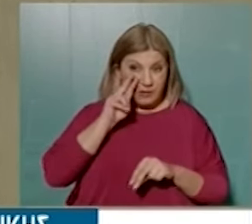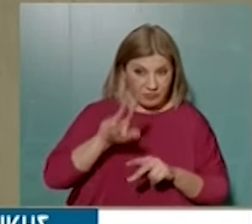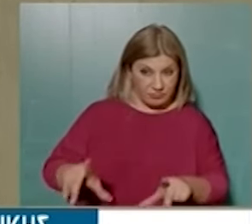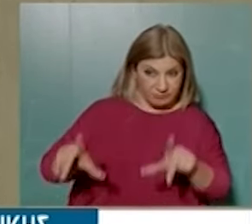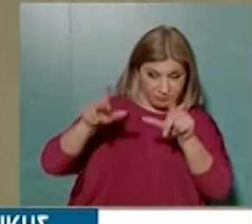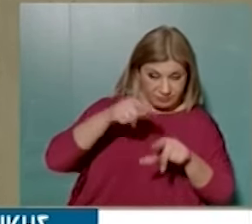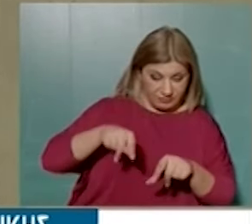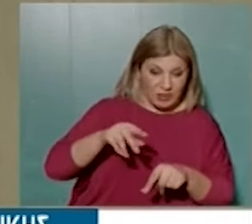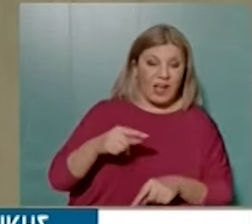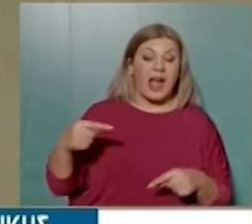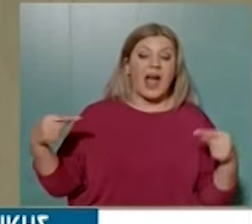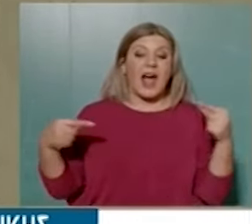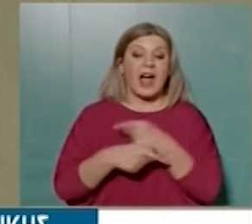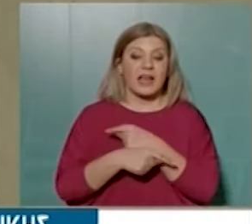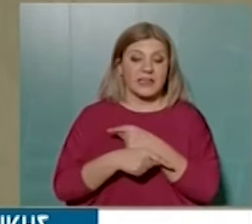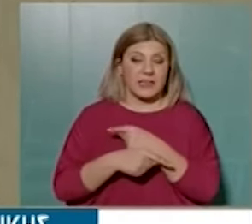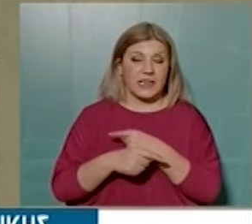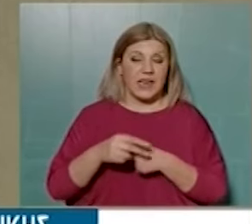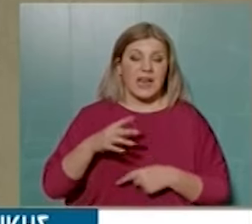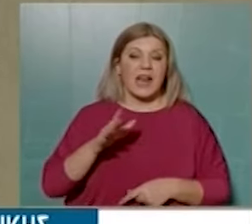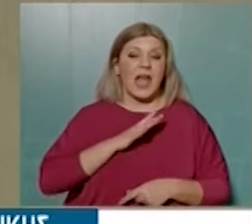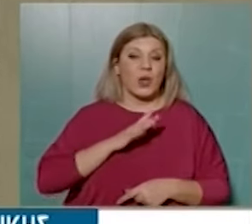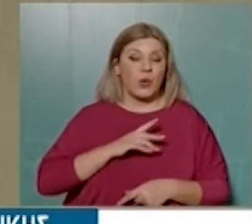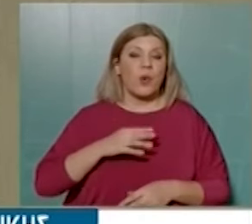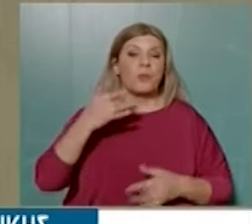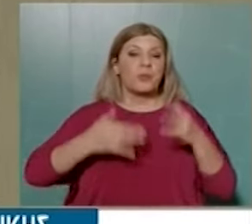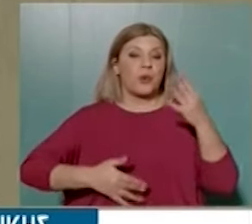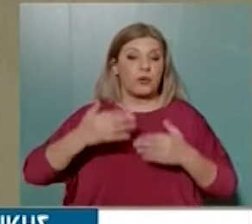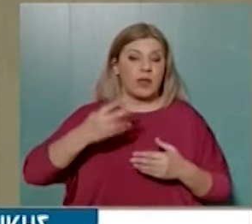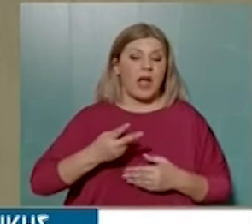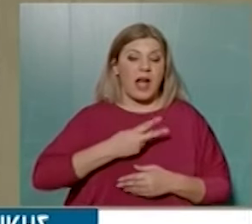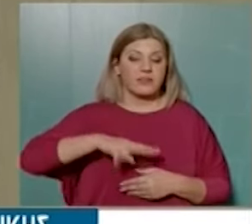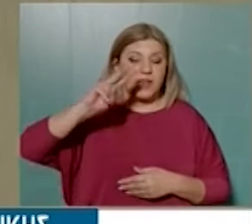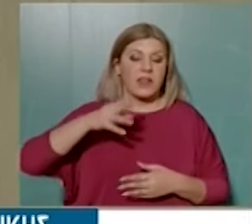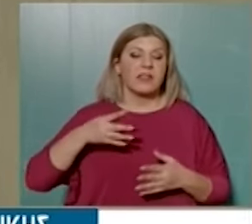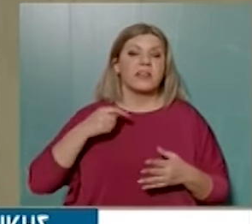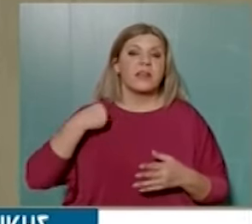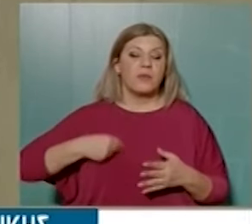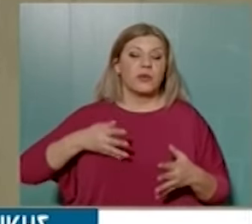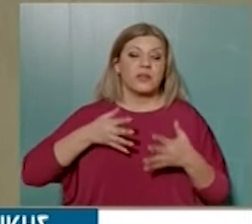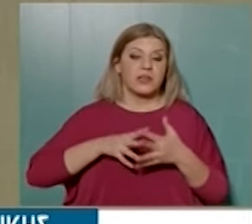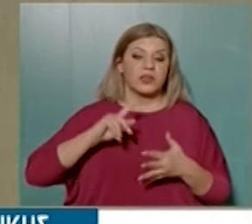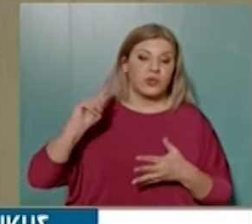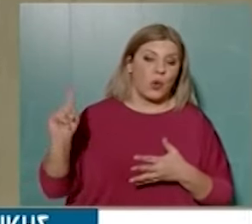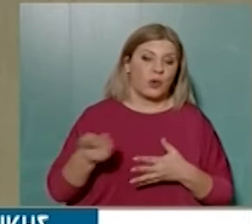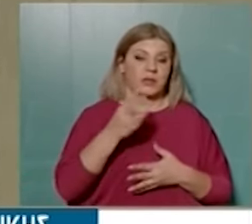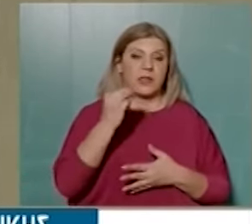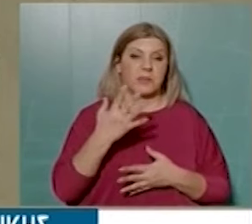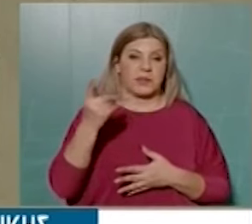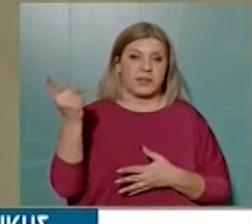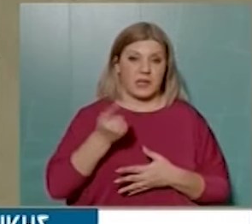όπως λέν τον αντιλαϊκό αυτόν προϋπολογισμό που μέσα στα άλλα αυξάνει και τα δημοτικά τέλη οριζόντια κατά